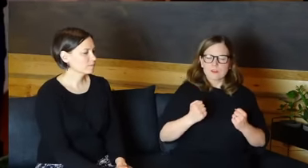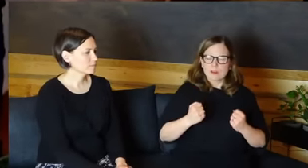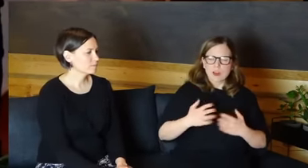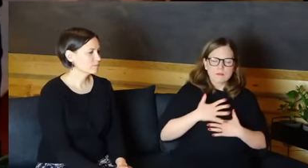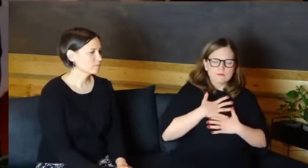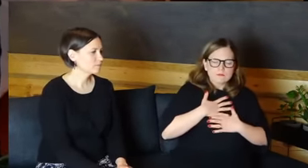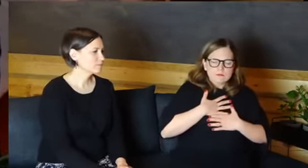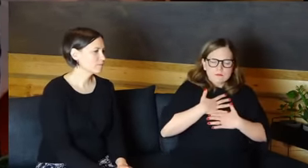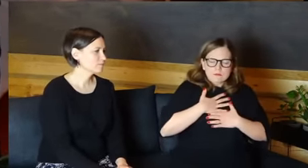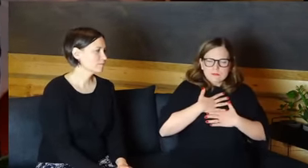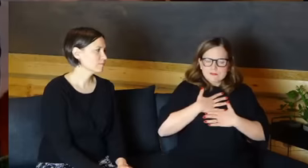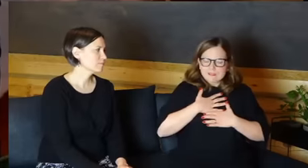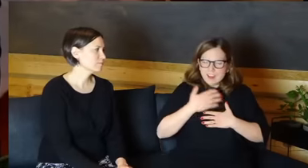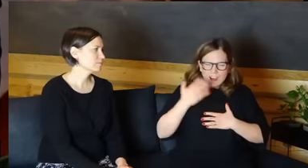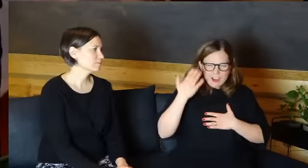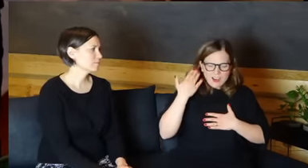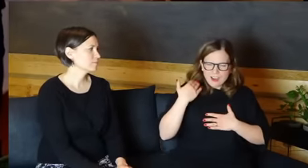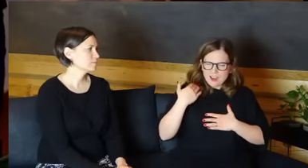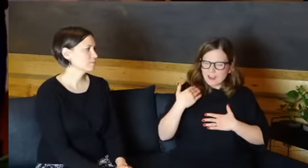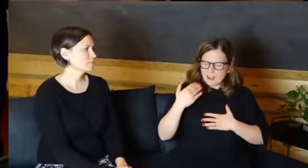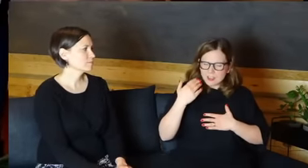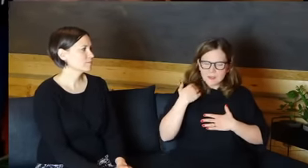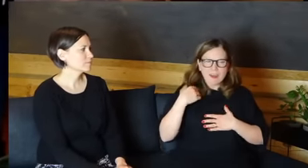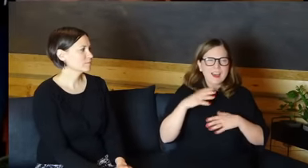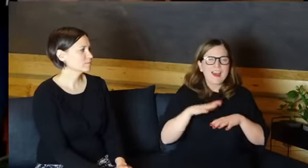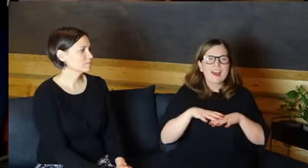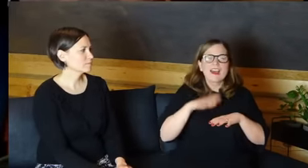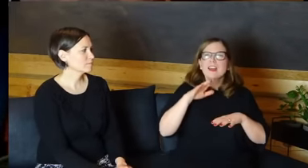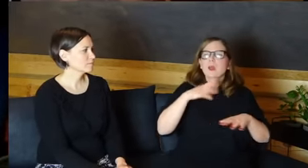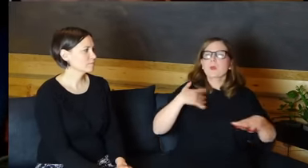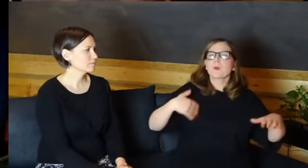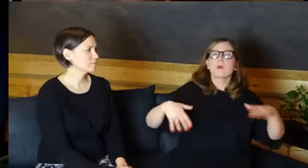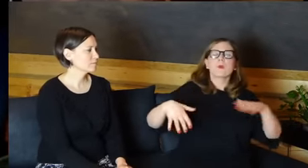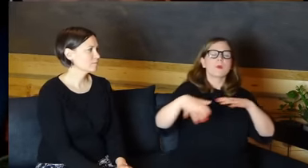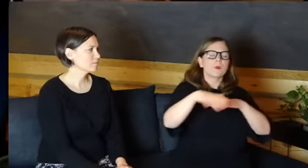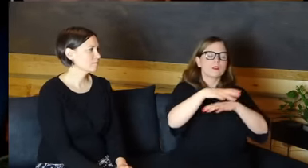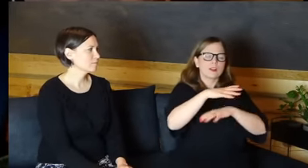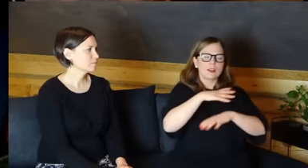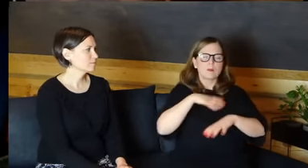ja tunnelman niin herkän